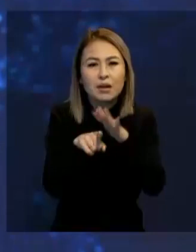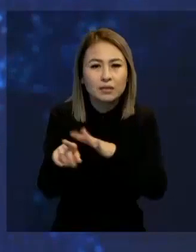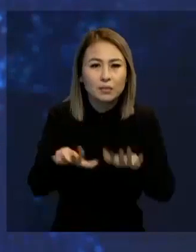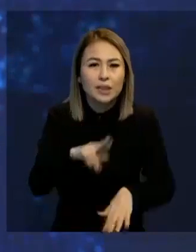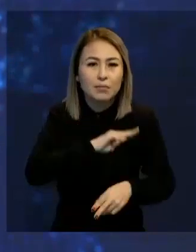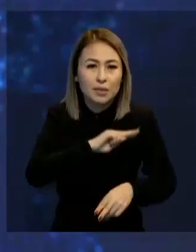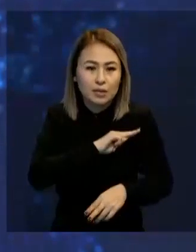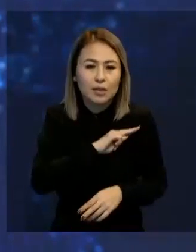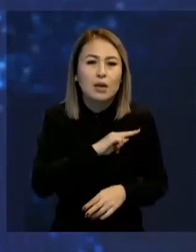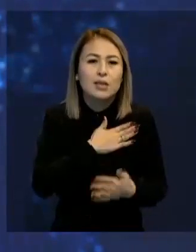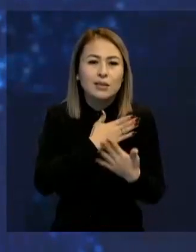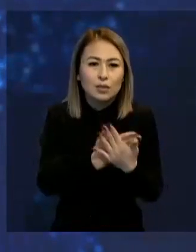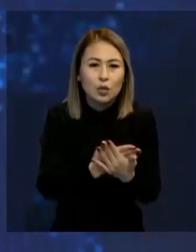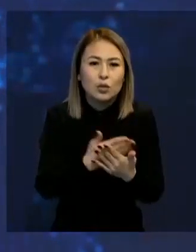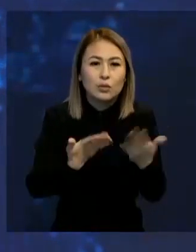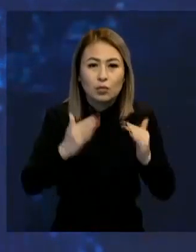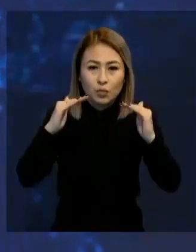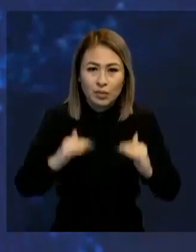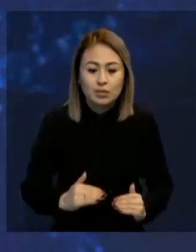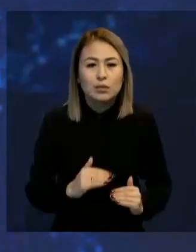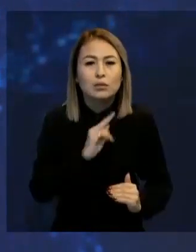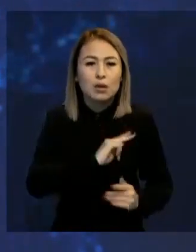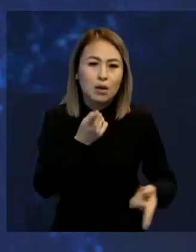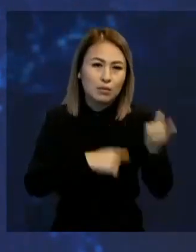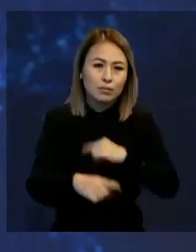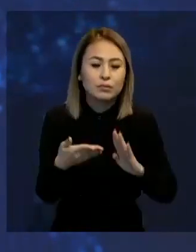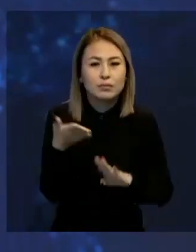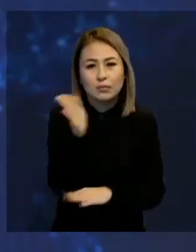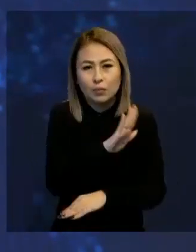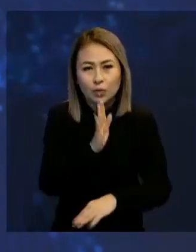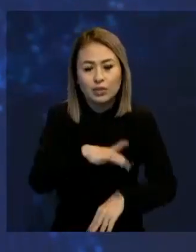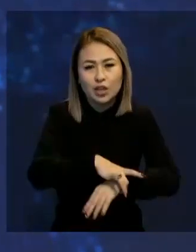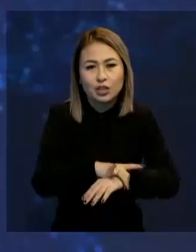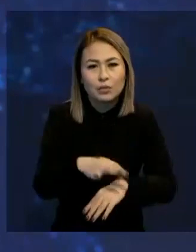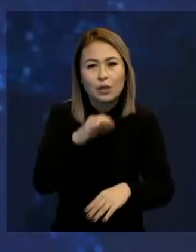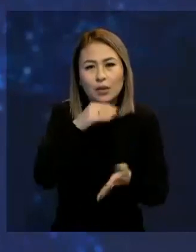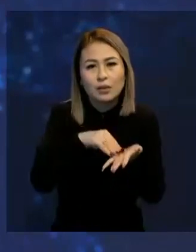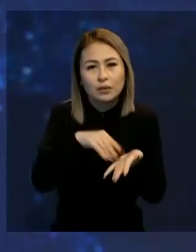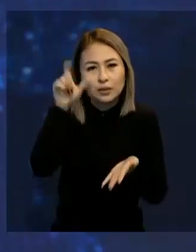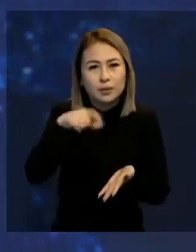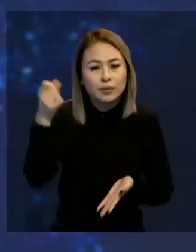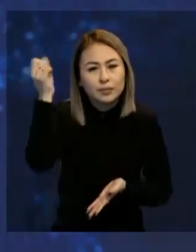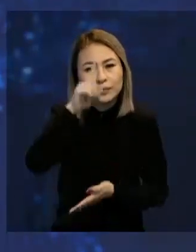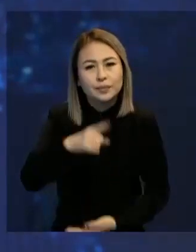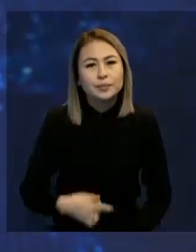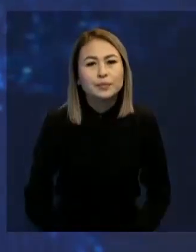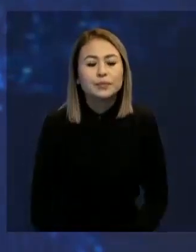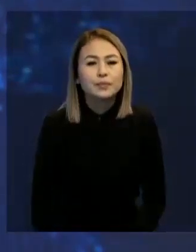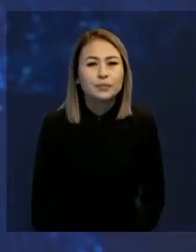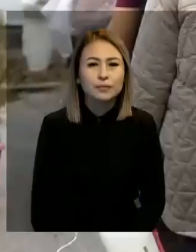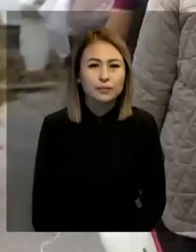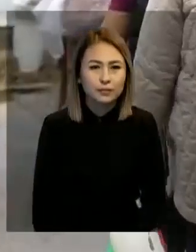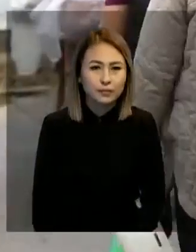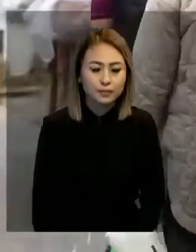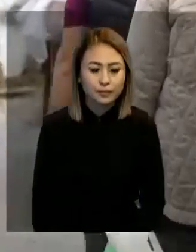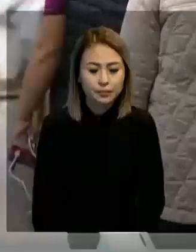еңбек етеді. Іскерлік белсенділік төмендесе, олар еліне қайтуға мәжбүр болады. Ташкенттегі тілшіміз Рауан Мыңбаевты тыңдайық.